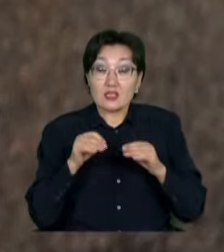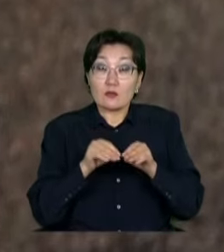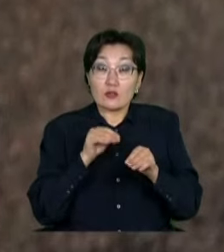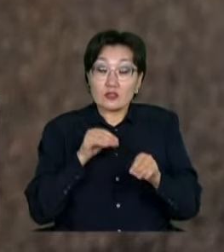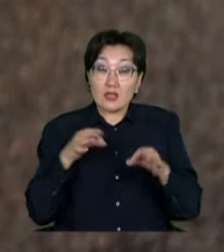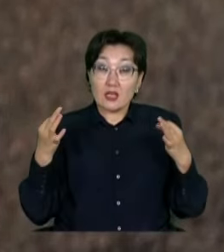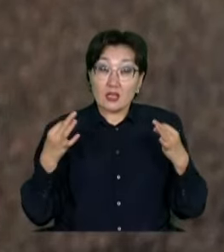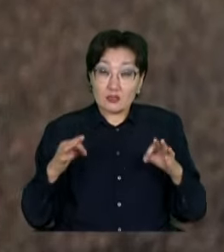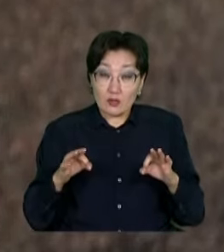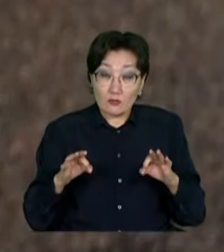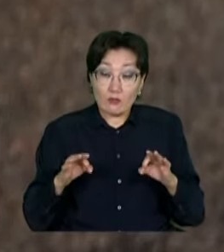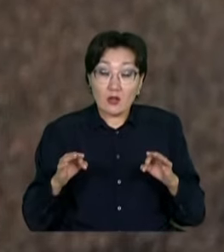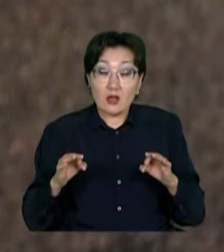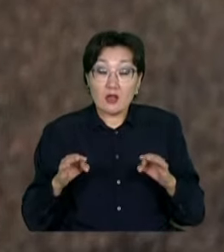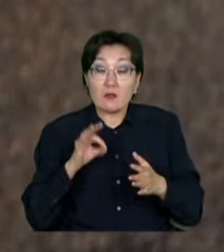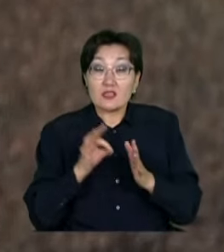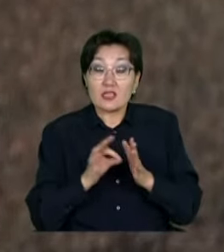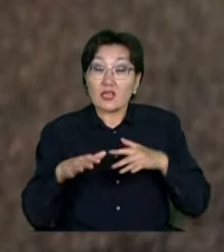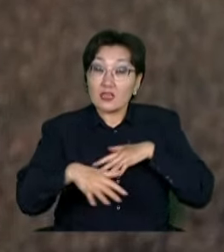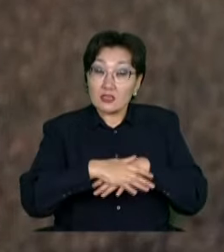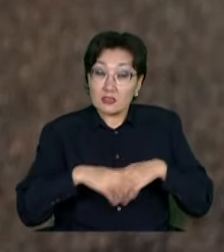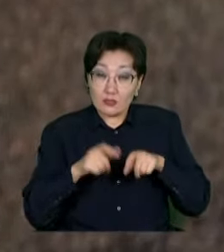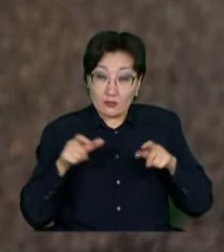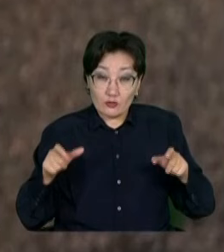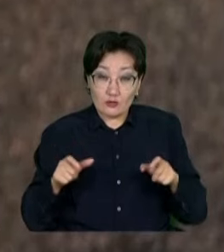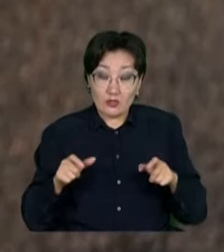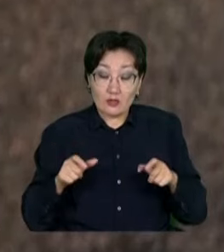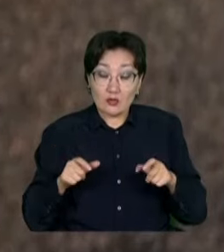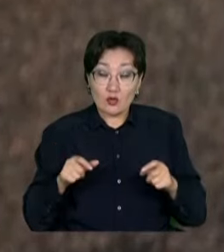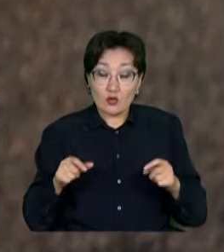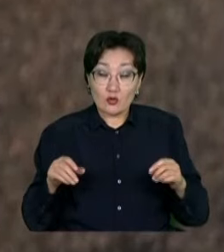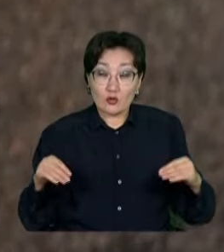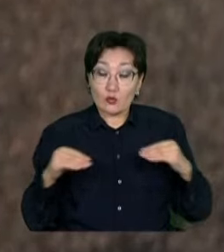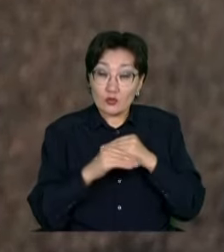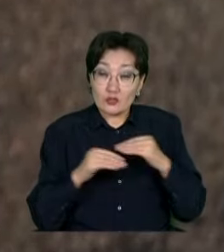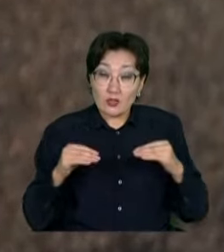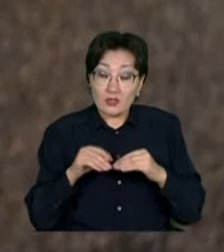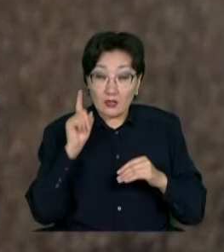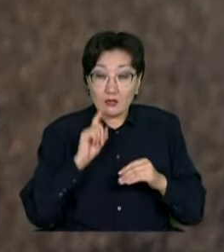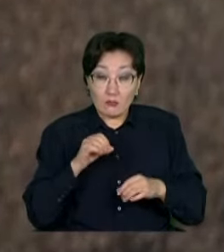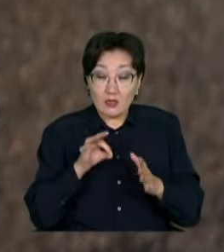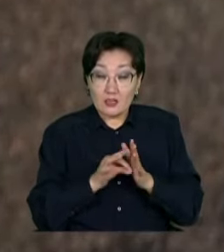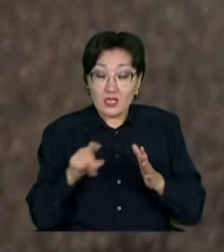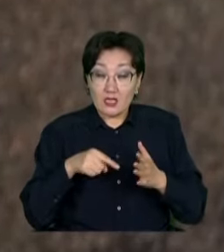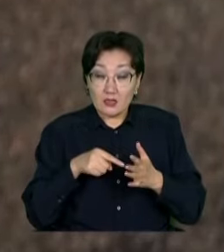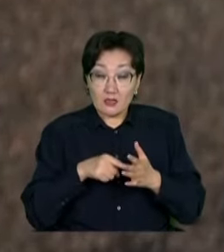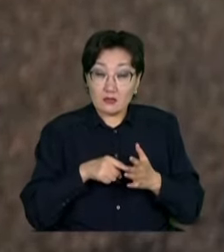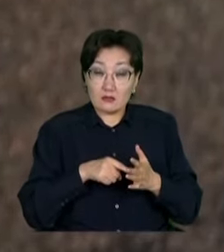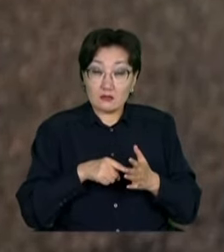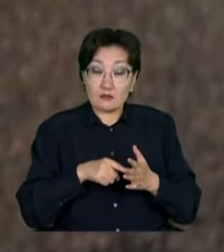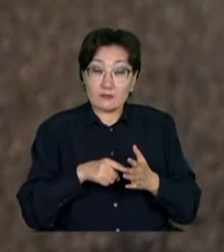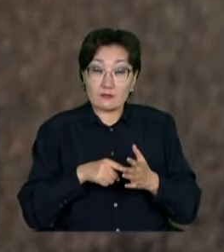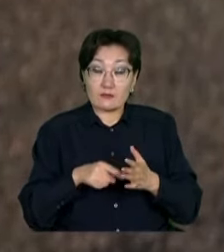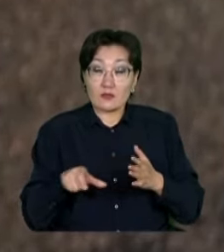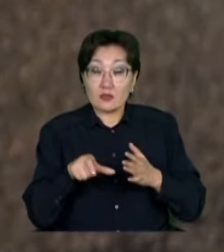азайту мақсатында, халықтардың жүріп тұруына ыңғайлы мақсатында біз қалалық